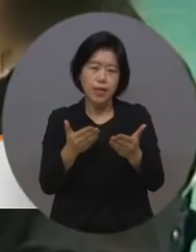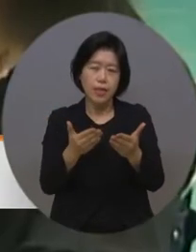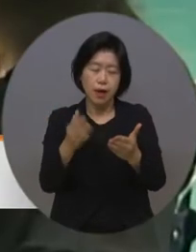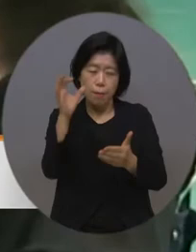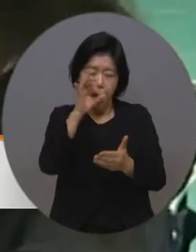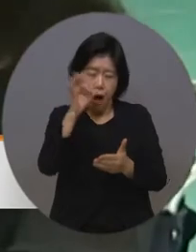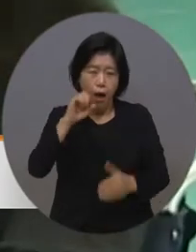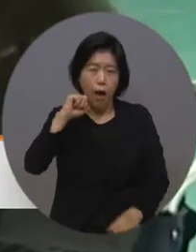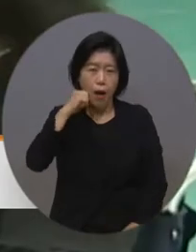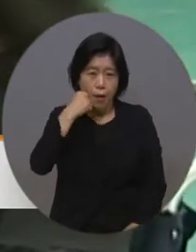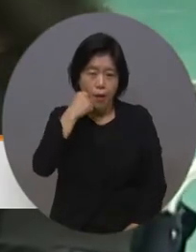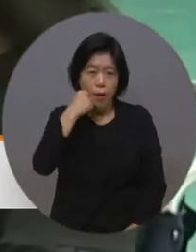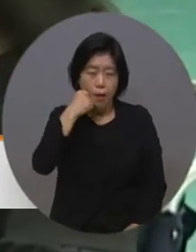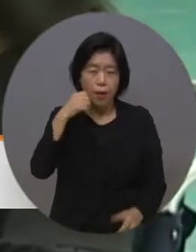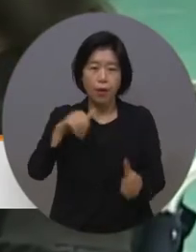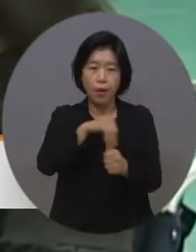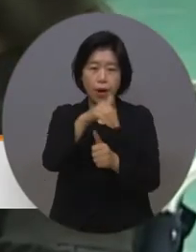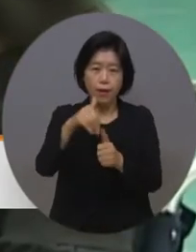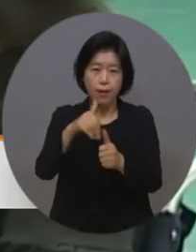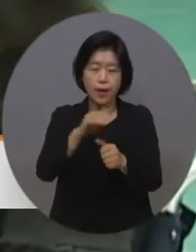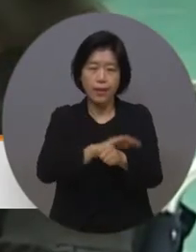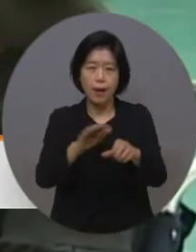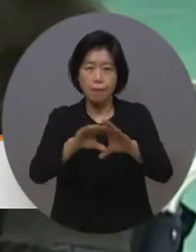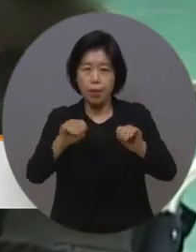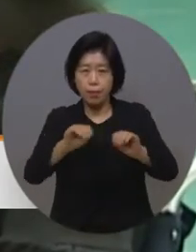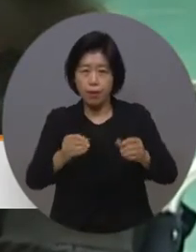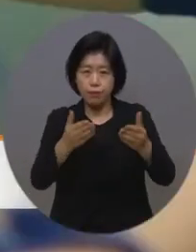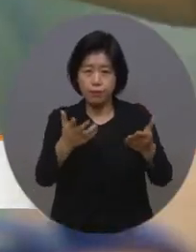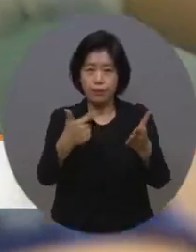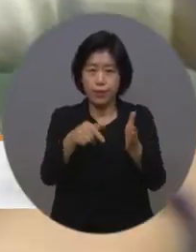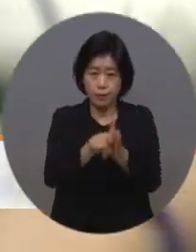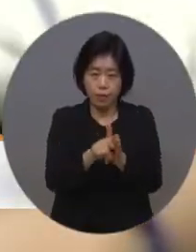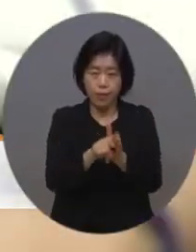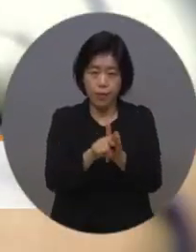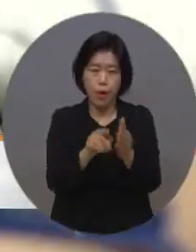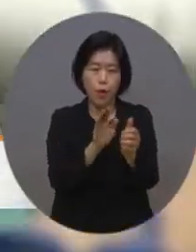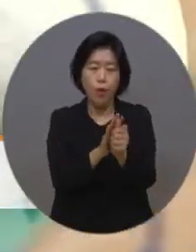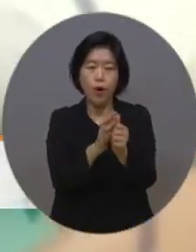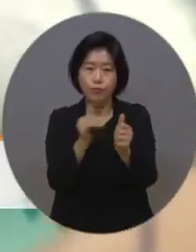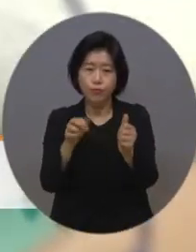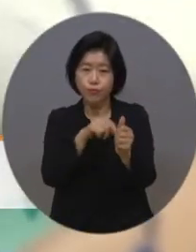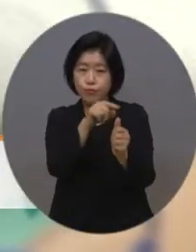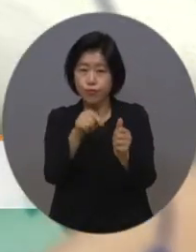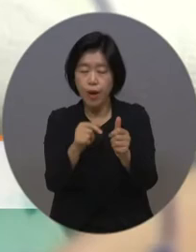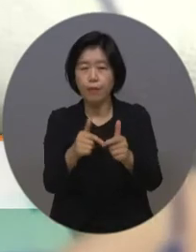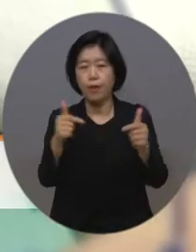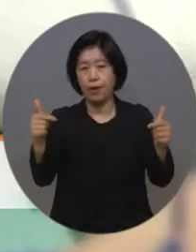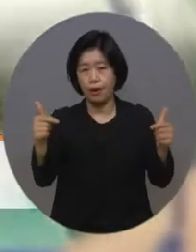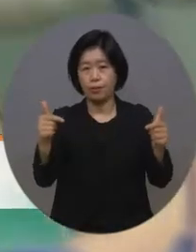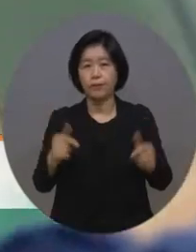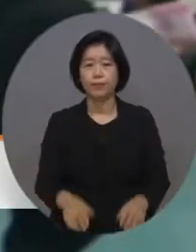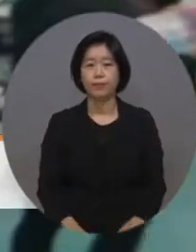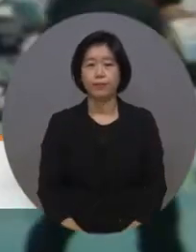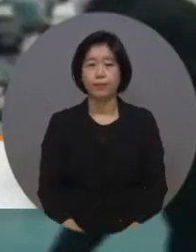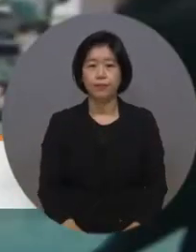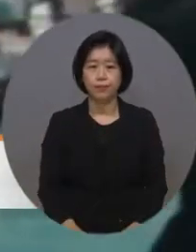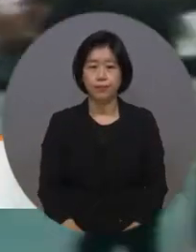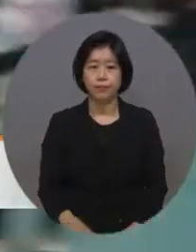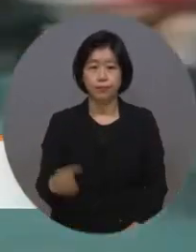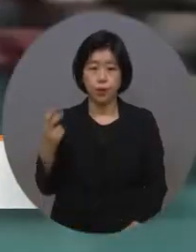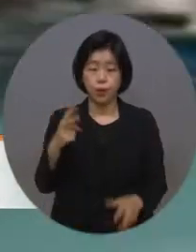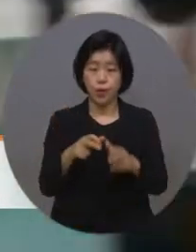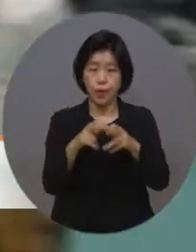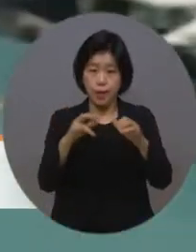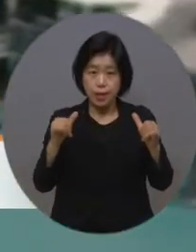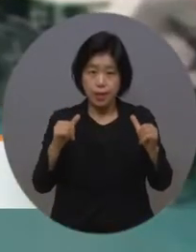대한 적극적인 대응을 위해 대상 인원을 확대하는 등 폭넓은 지원에 나설 방침입니다. 또한